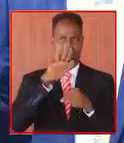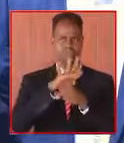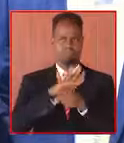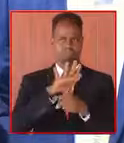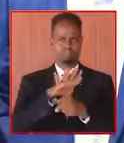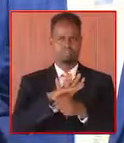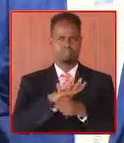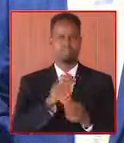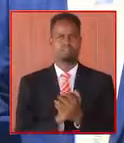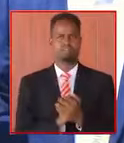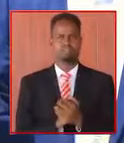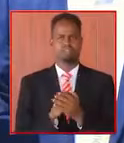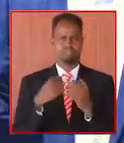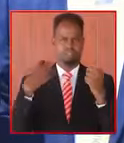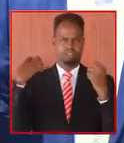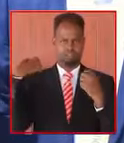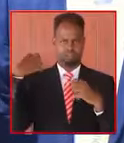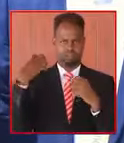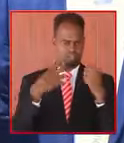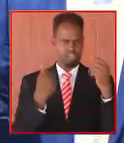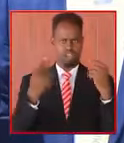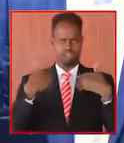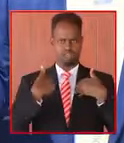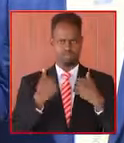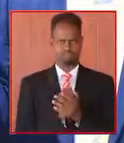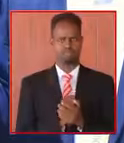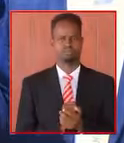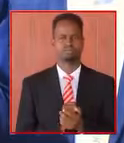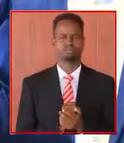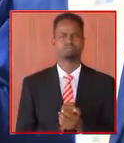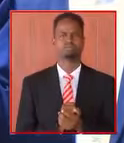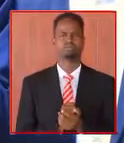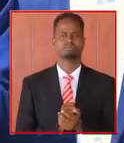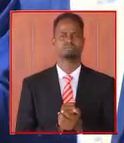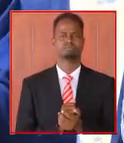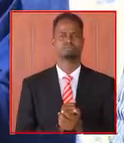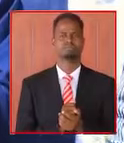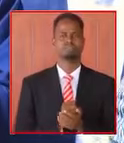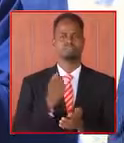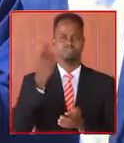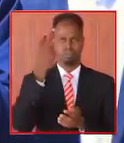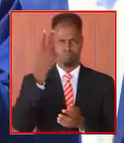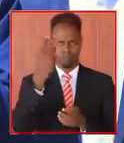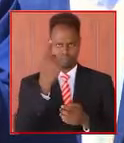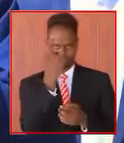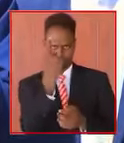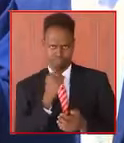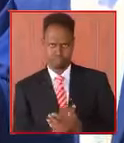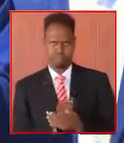oo dadka inta badan baahatana halkaa dhibaato ka jeeda yaa soo socota marka waxa laga rabaa maalqabeenka